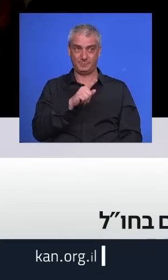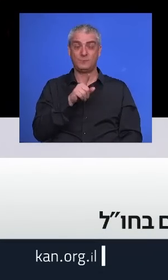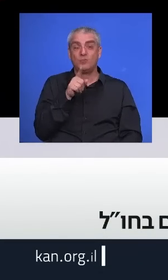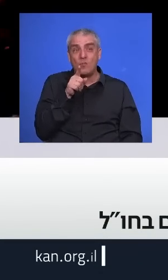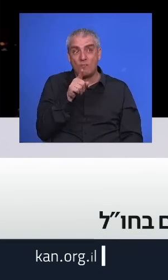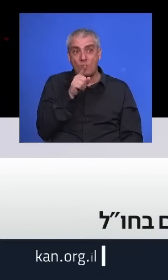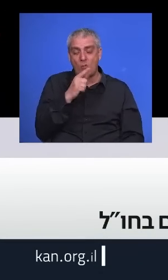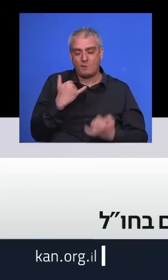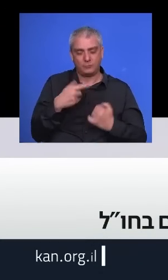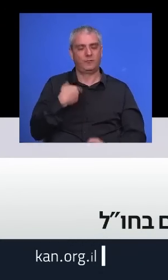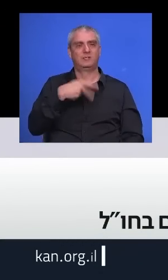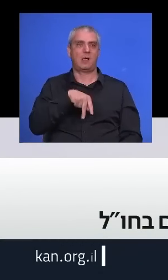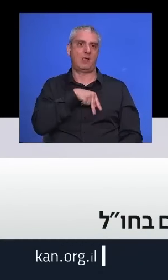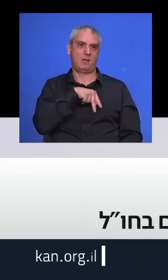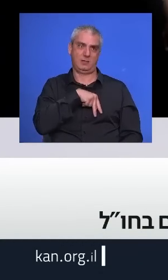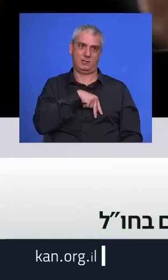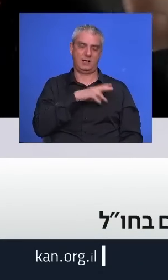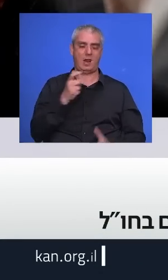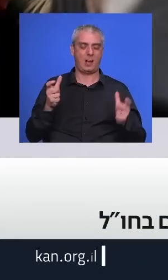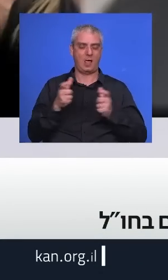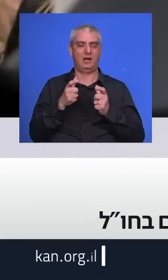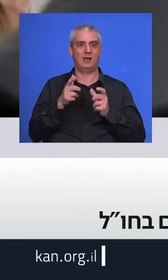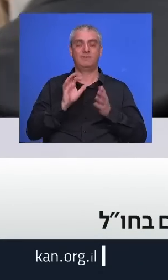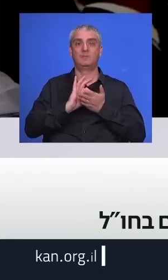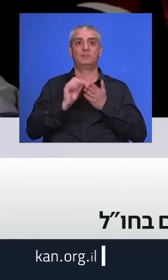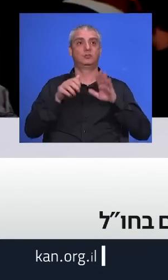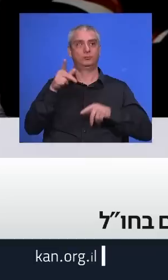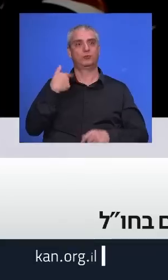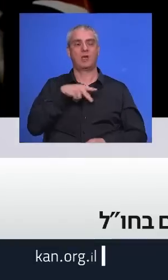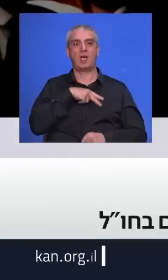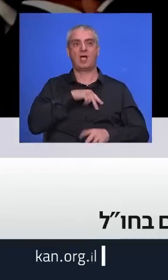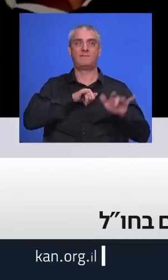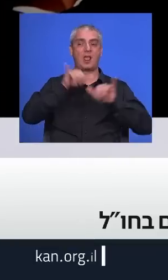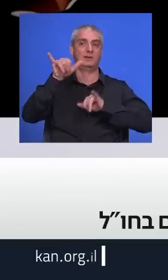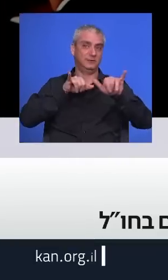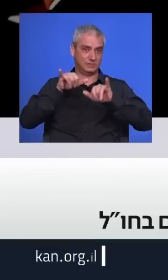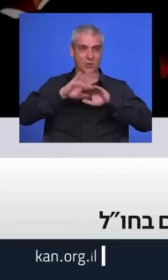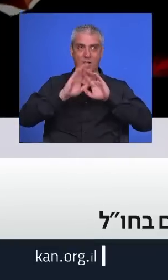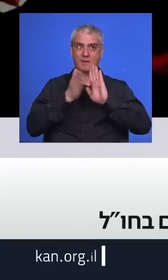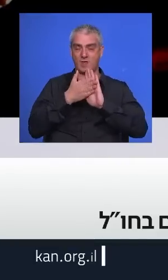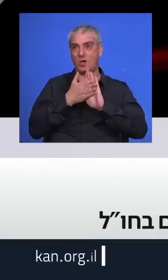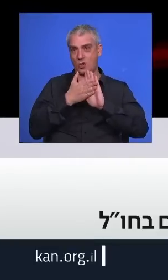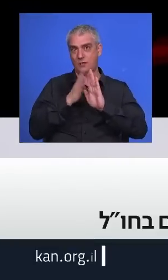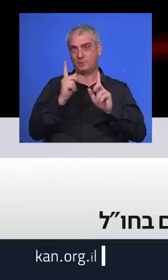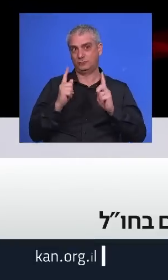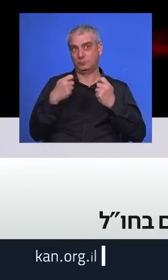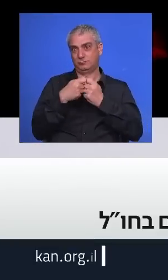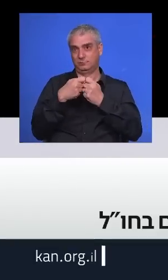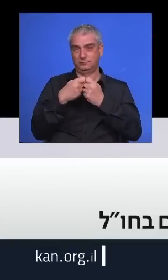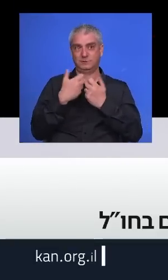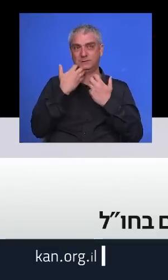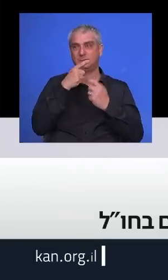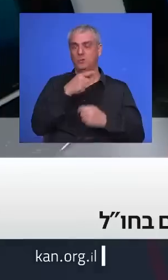למעשה מעכשיו יהיה אחראי על האגף הזה במשרד ראש הממשלה. הוא יהיה אחראי על הטיסות ועל כל מה שמשתמע סביב הסיפור